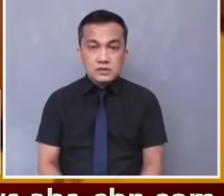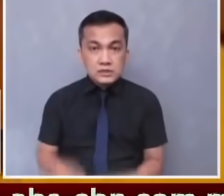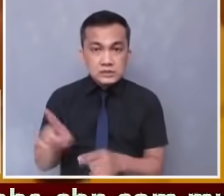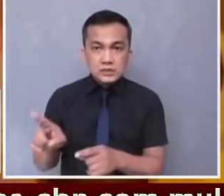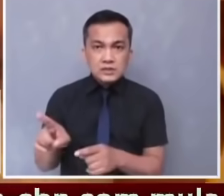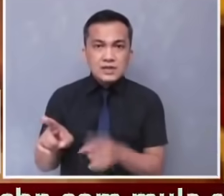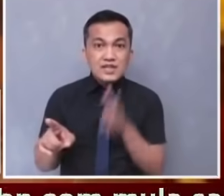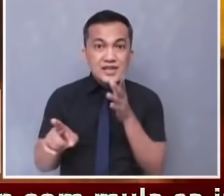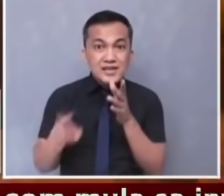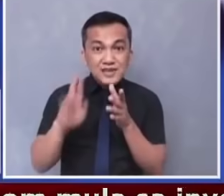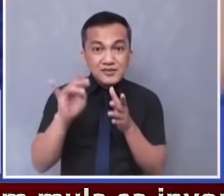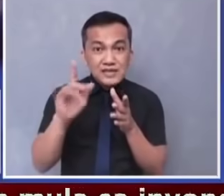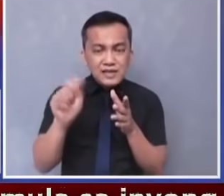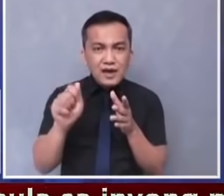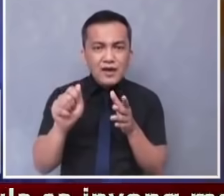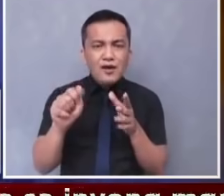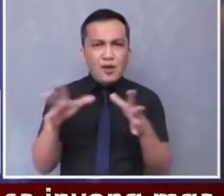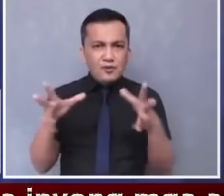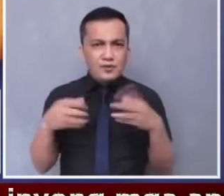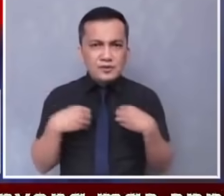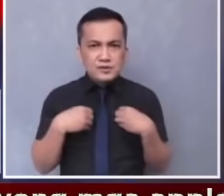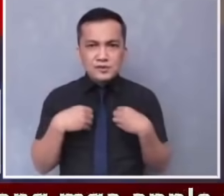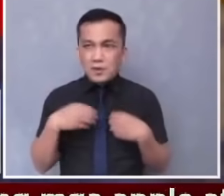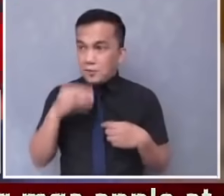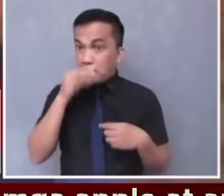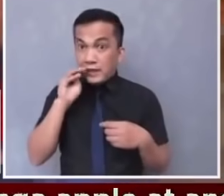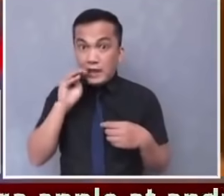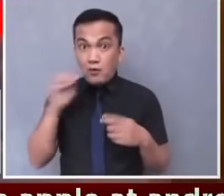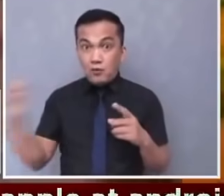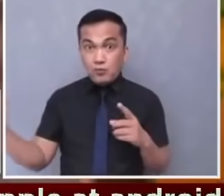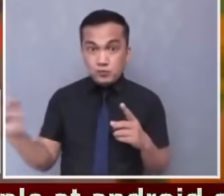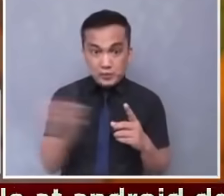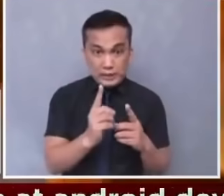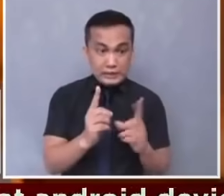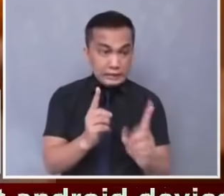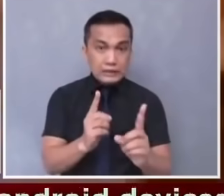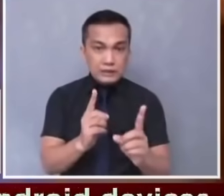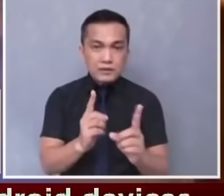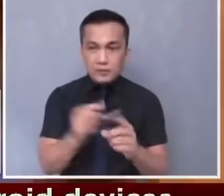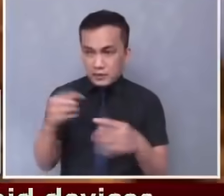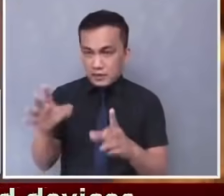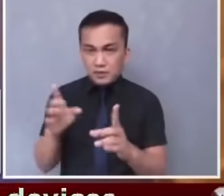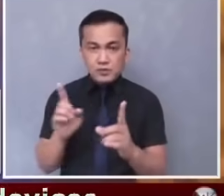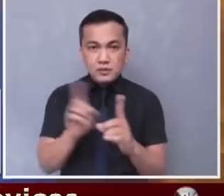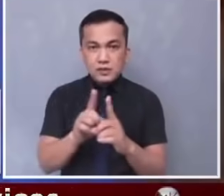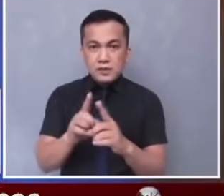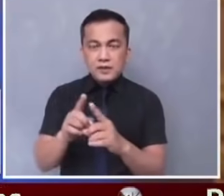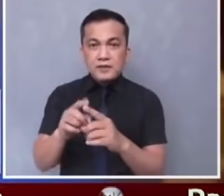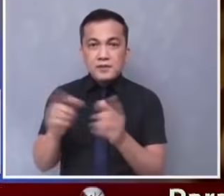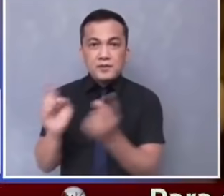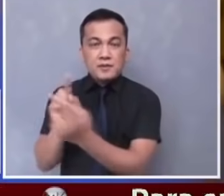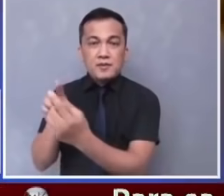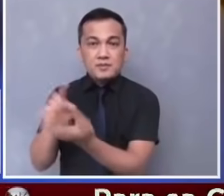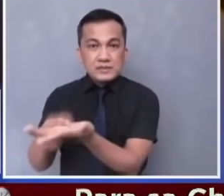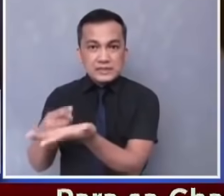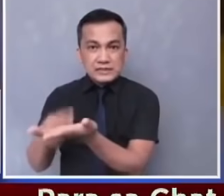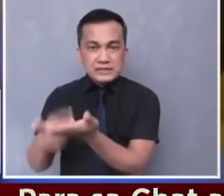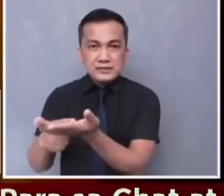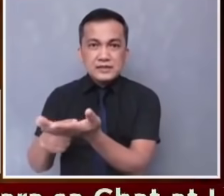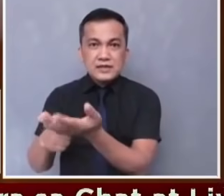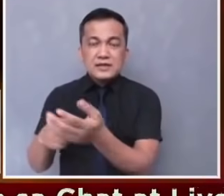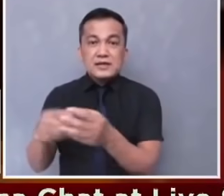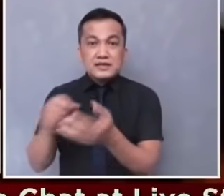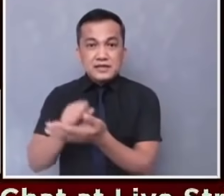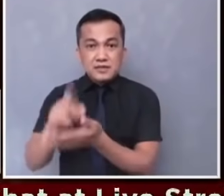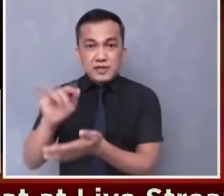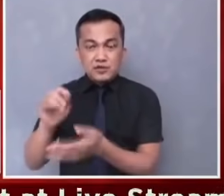Nanay Rosalinda. Agad siyang nilapitan ni Pacquiao matapos makipagpulong kay San Pedro City Mayor Lourdes Catakis. Bukod sa yakap,